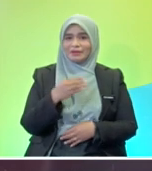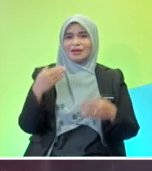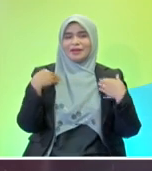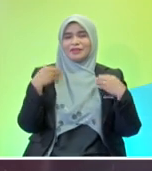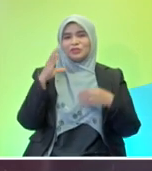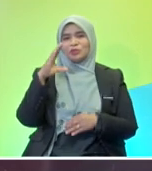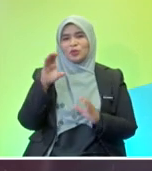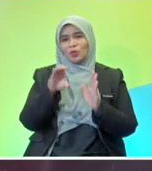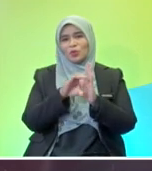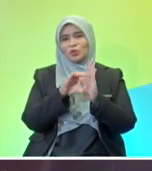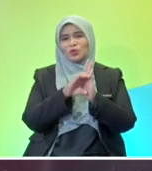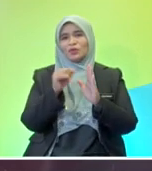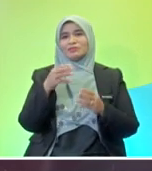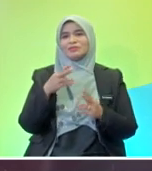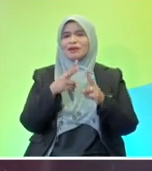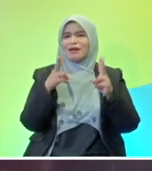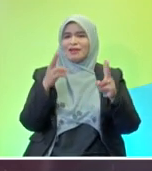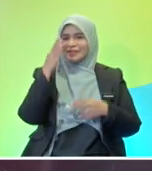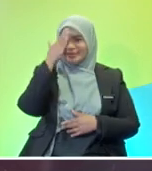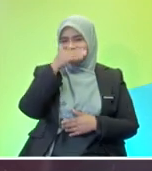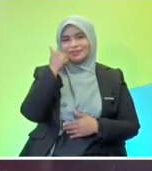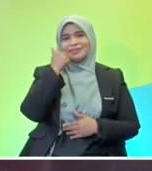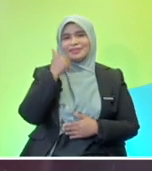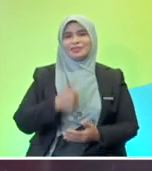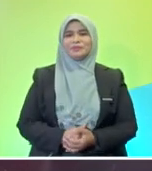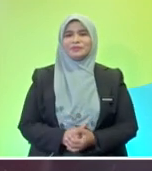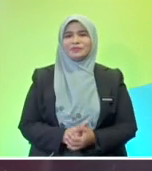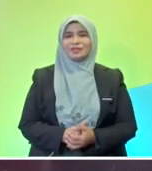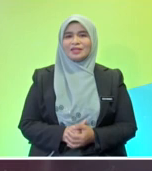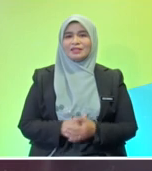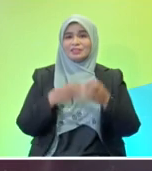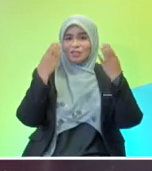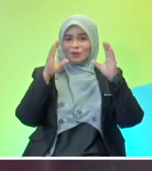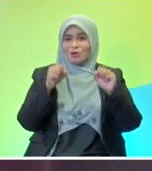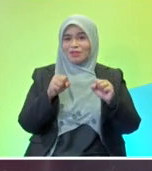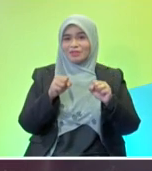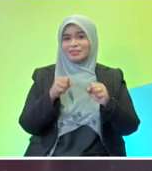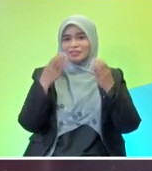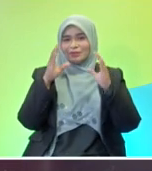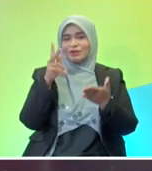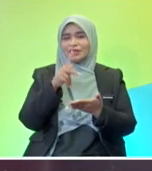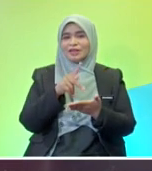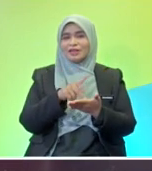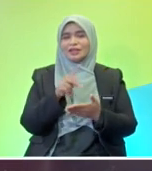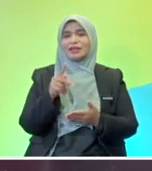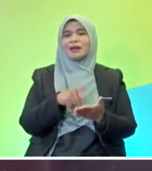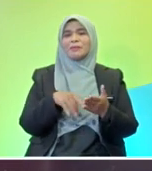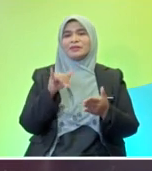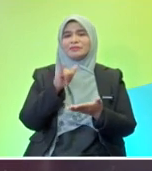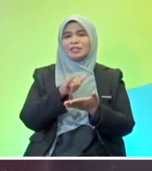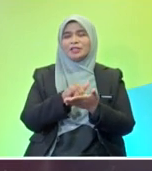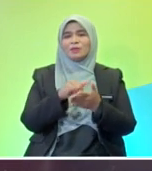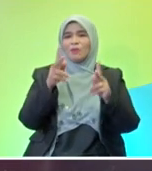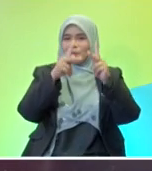yang sangat cantik depan kita kan? Cikgu, boleh tak cikgu perkenalkan sedikit apa itu boneka? Tapi sebelum